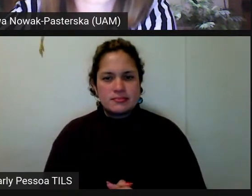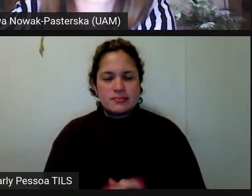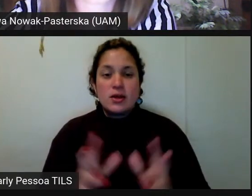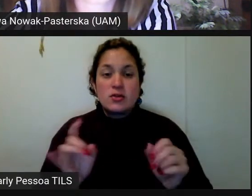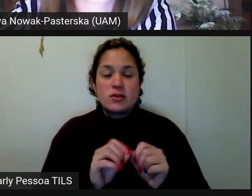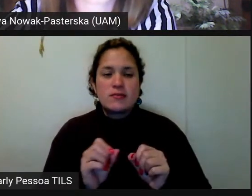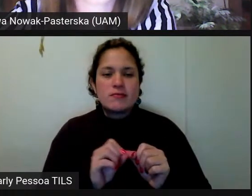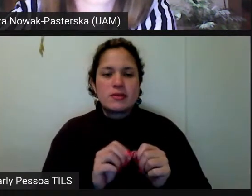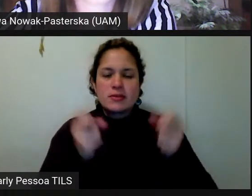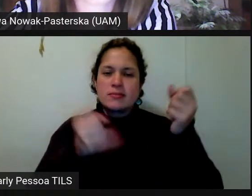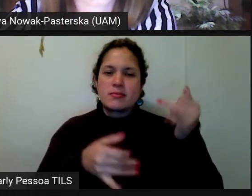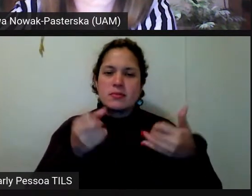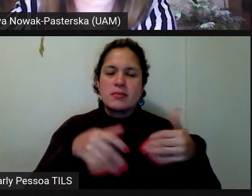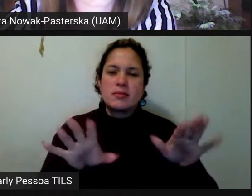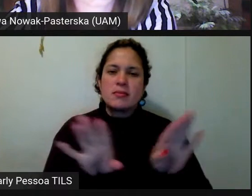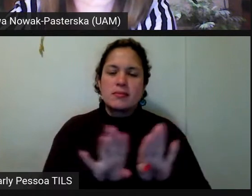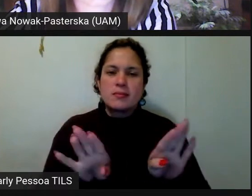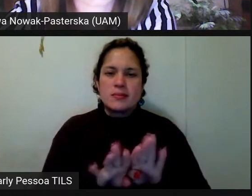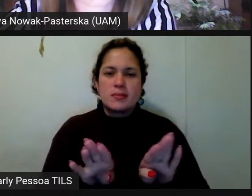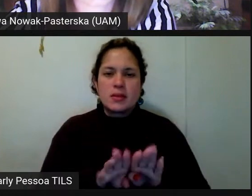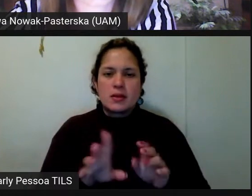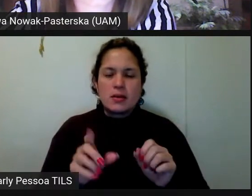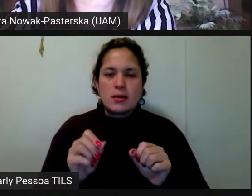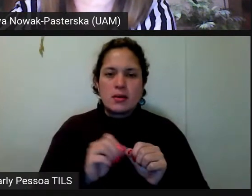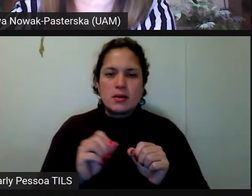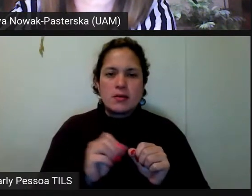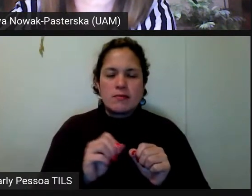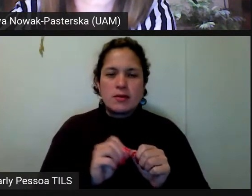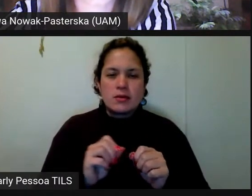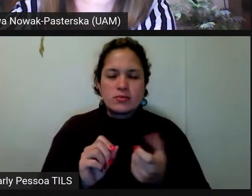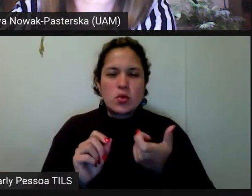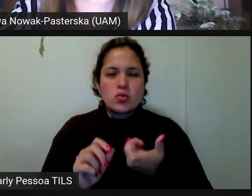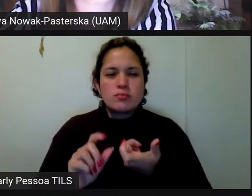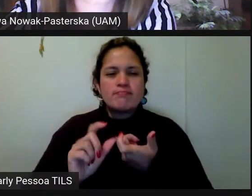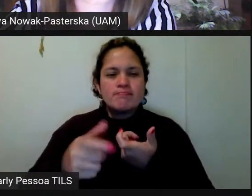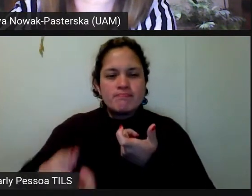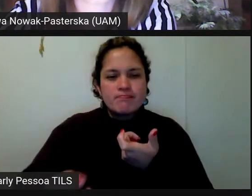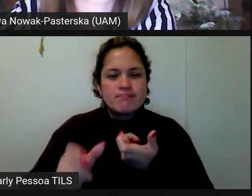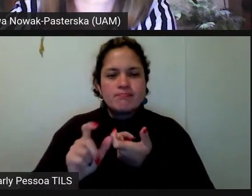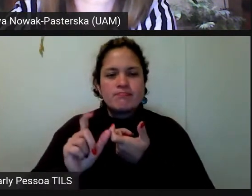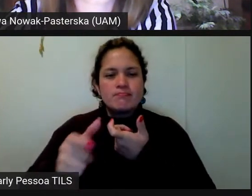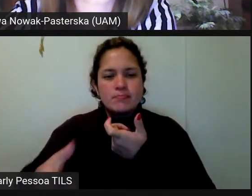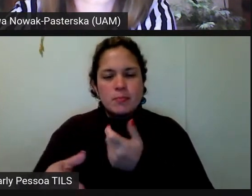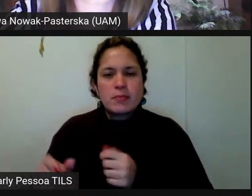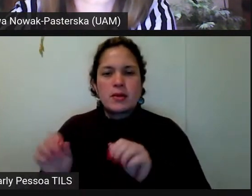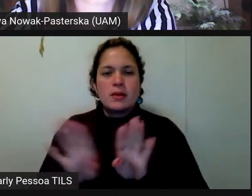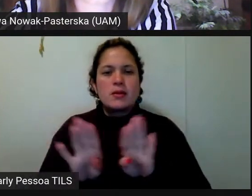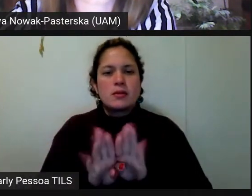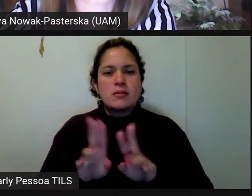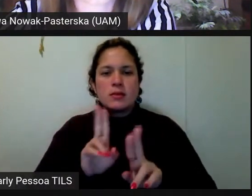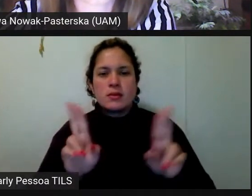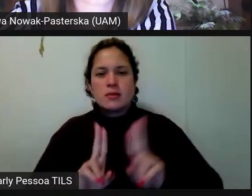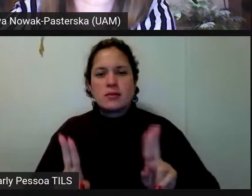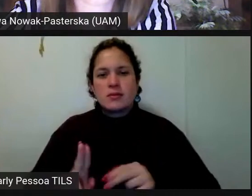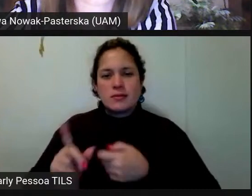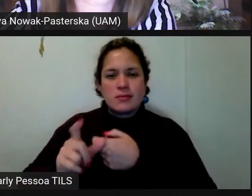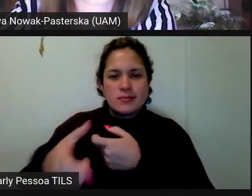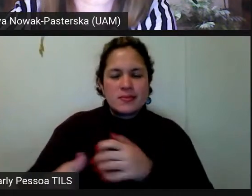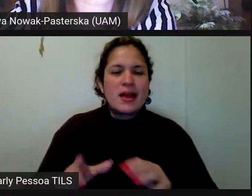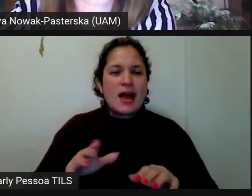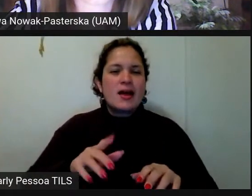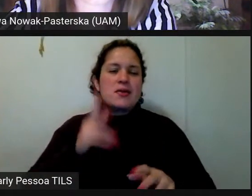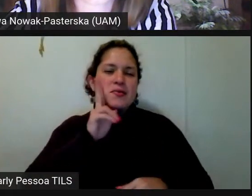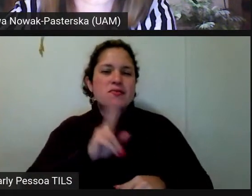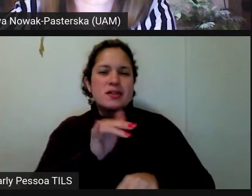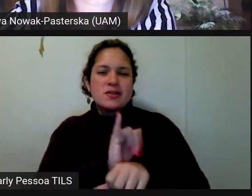comentário referente a declinação dos nomes e sobrenomes, que eu vi uns comentários aqui no YouTube de, ai meu Deus, o que é isso?